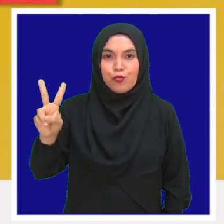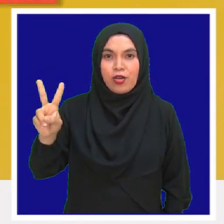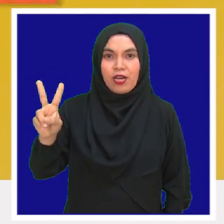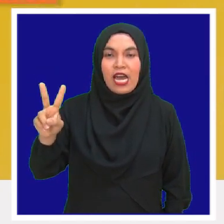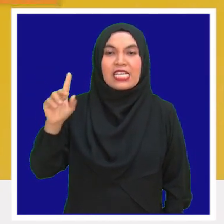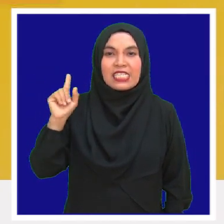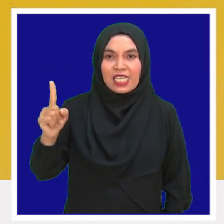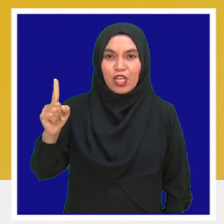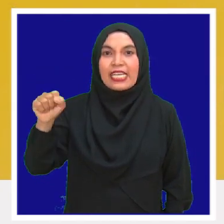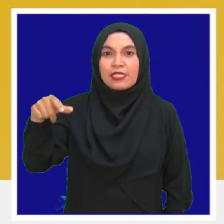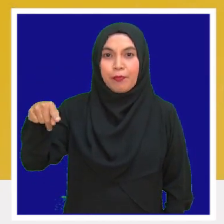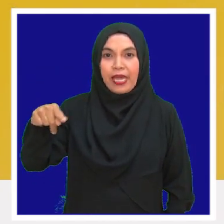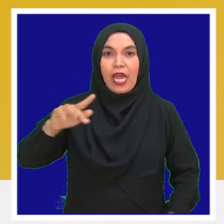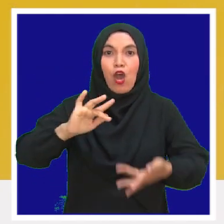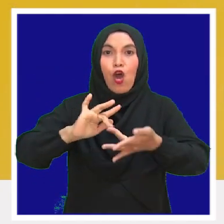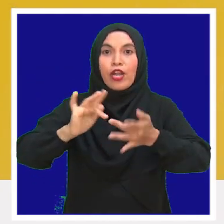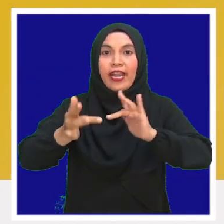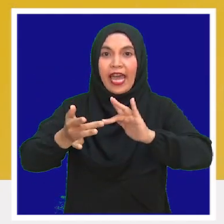021-280-78212.